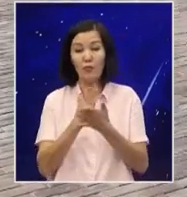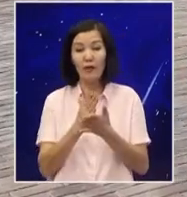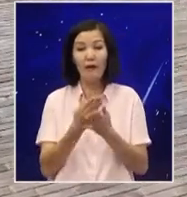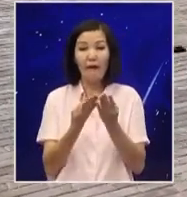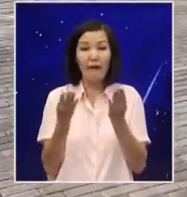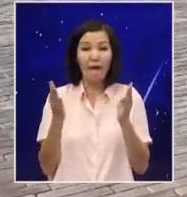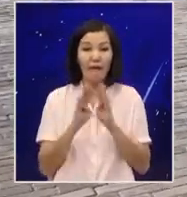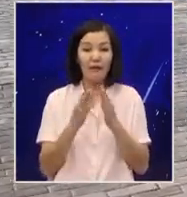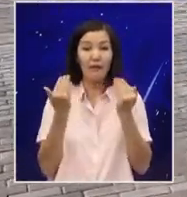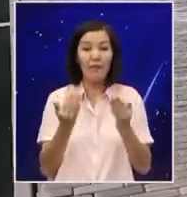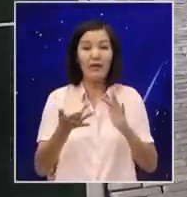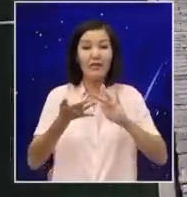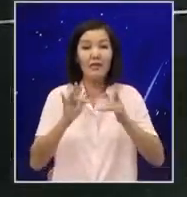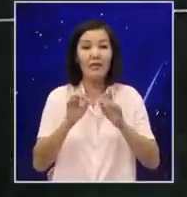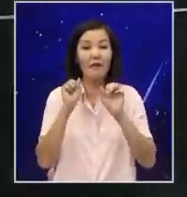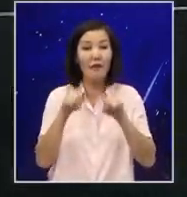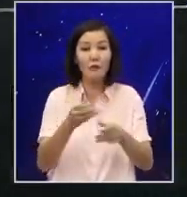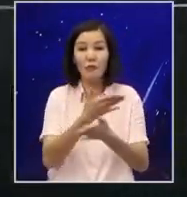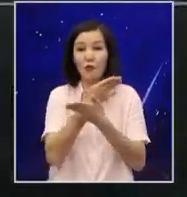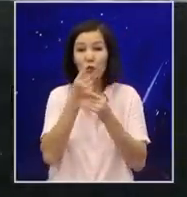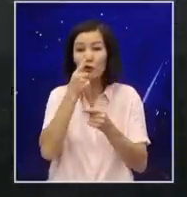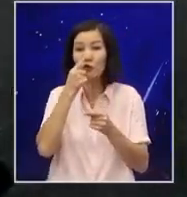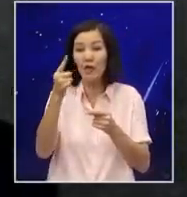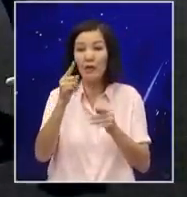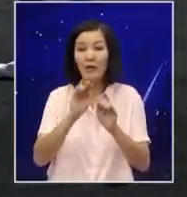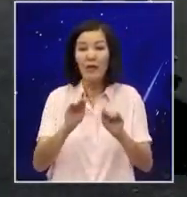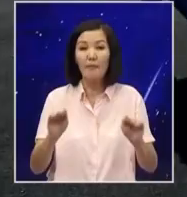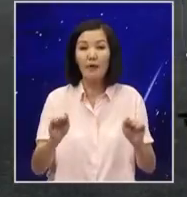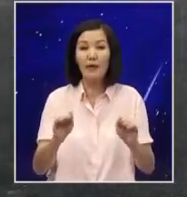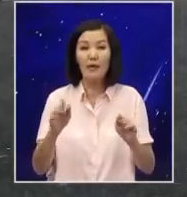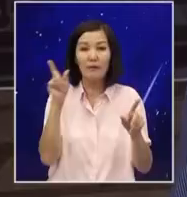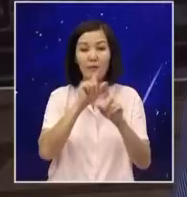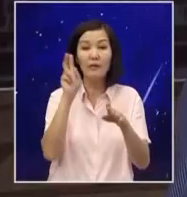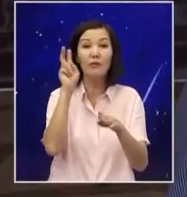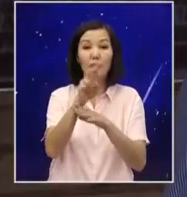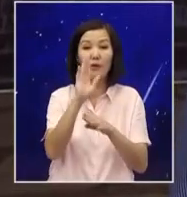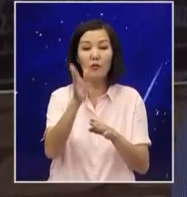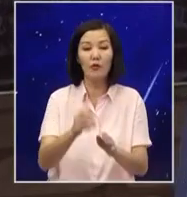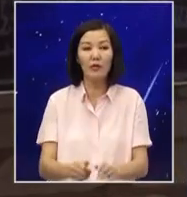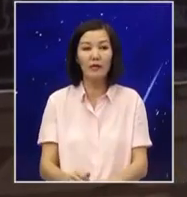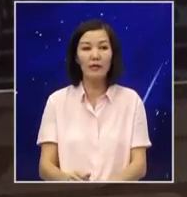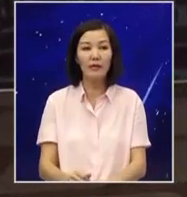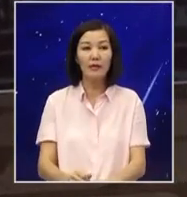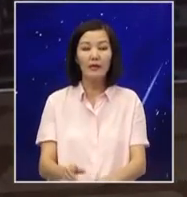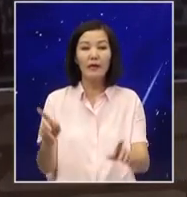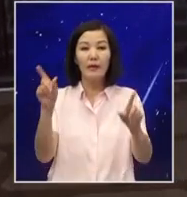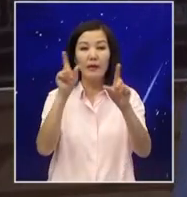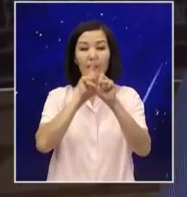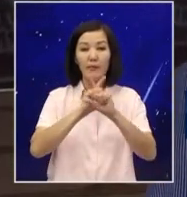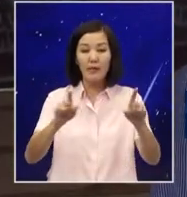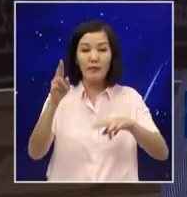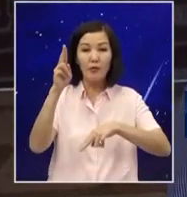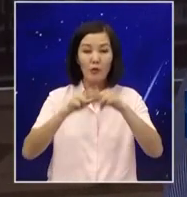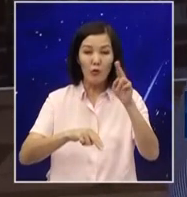байланысты интернет желісіне мүмкіндігі жоқ. Шалғай елді мекен оқушылары мектепке барып оқиды. Бұл мектептің құрылысын Гей компаниясы, Гей